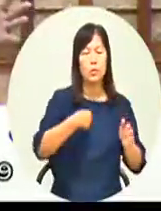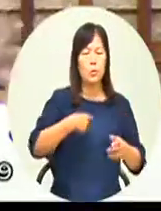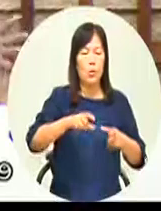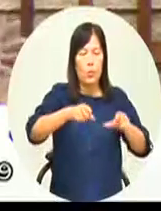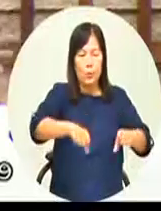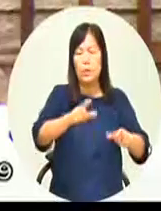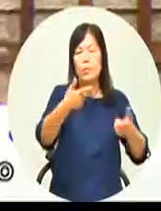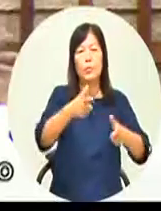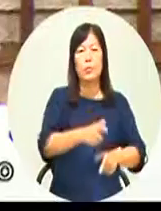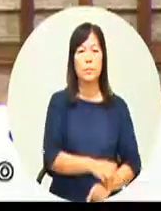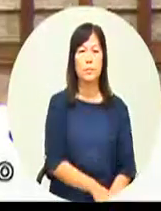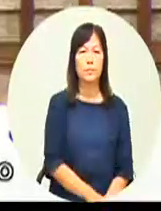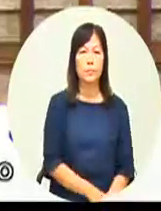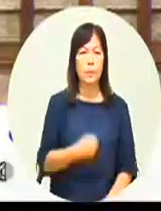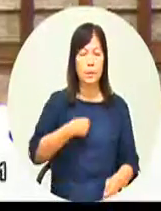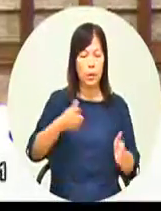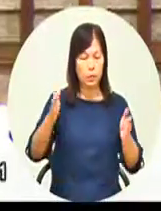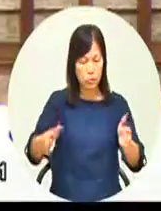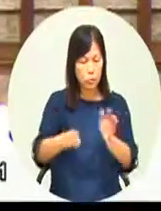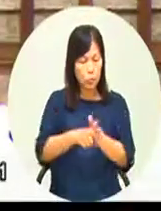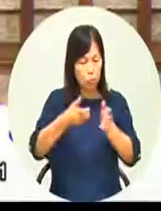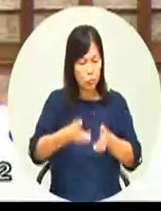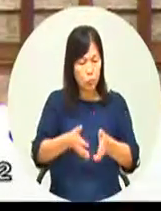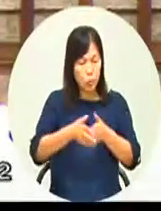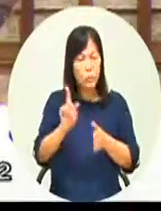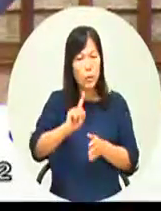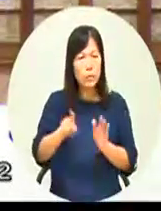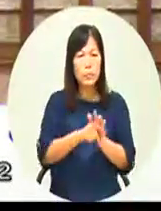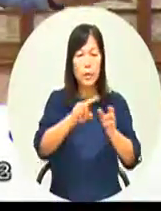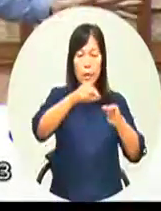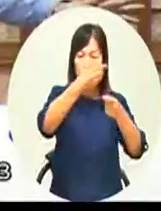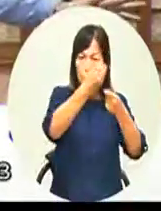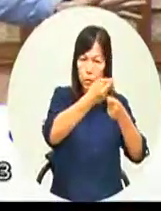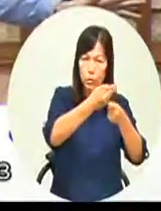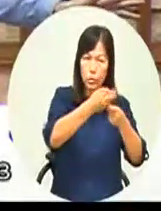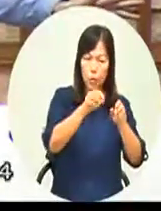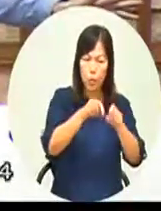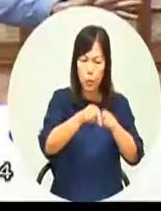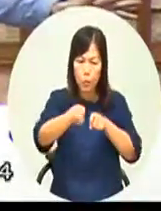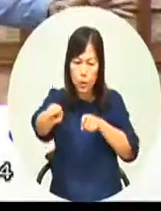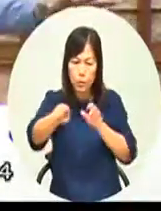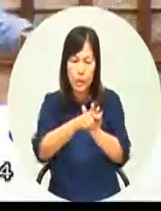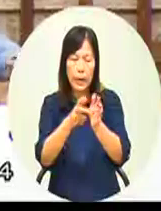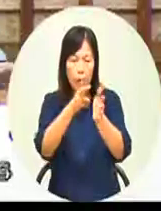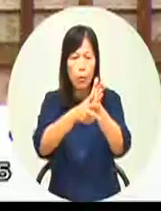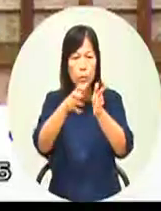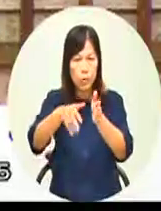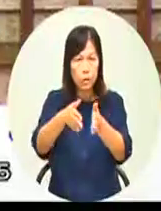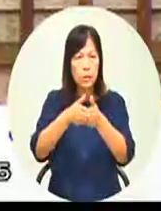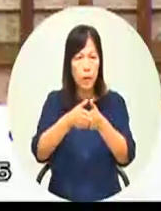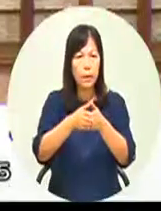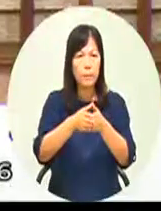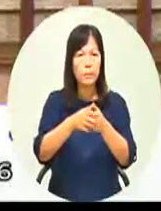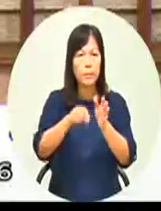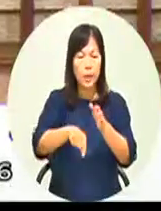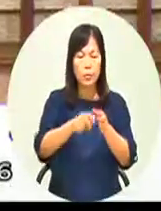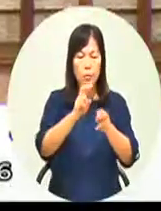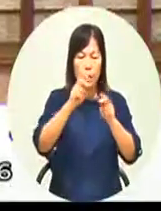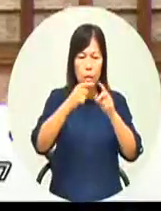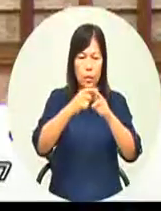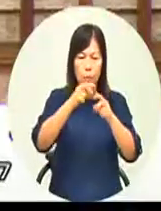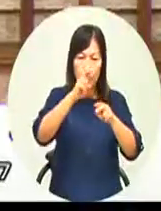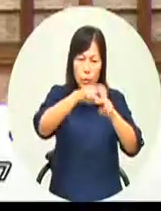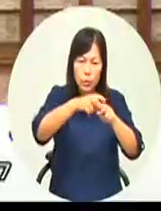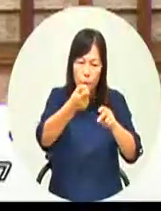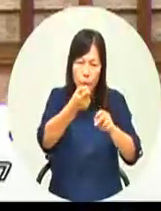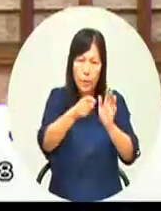问题。 这段时间非常重要，是安那？你109年你被延伸去冈山火车站了，相对来讲坐的愈来愈少啊。你